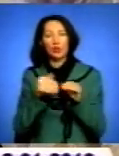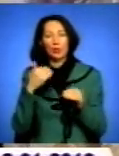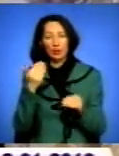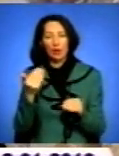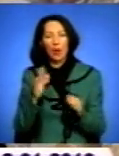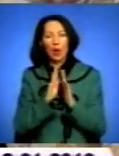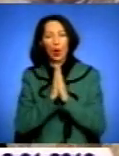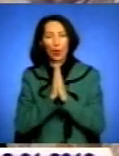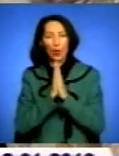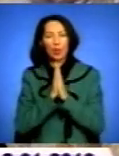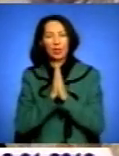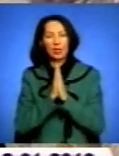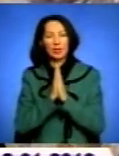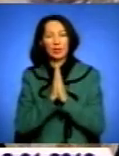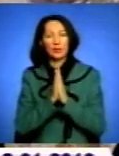помолитися